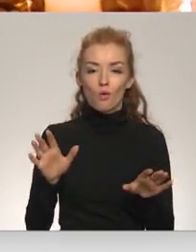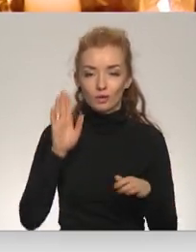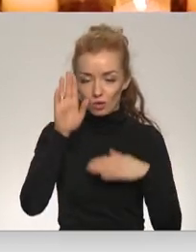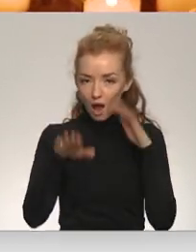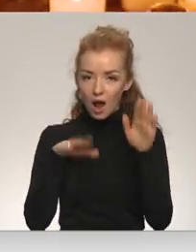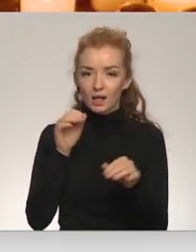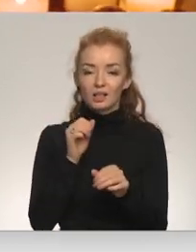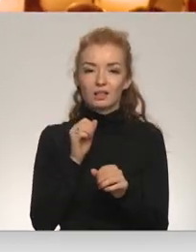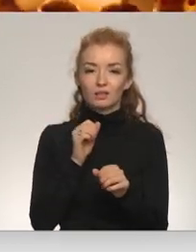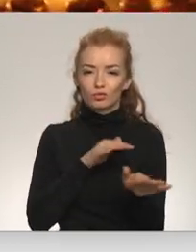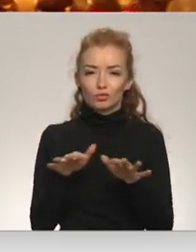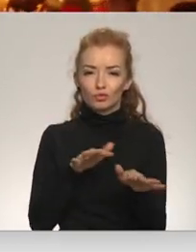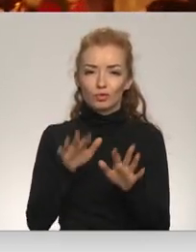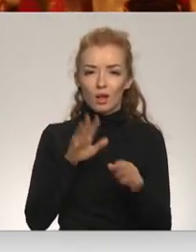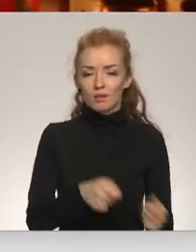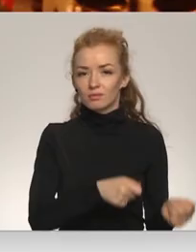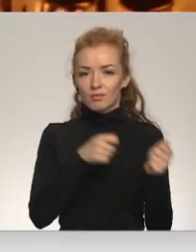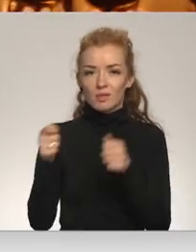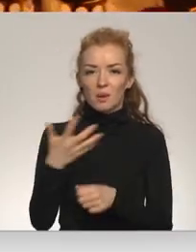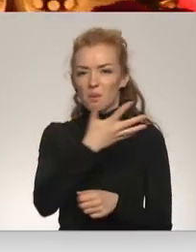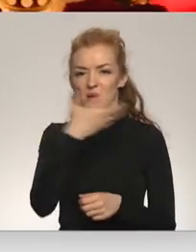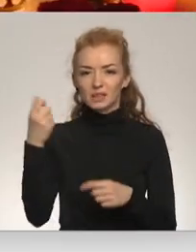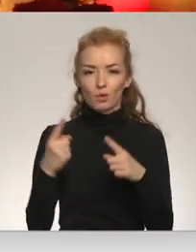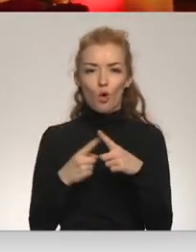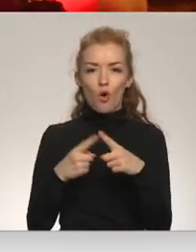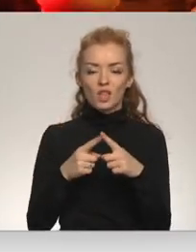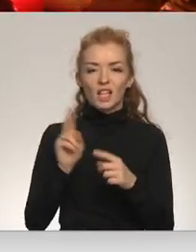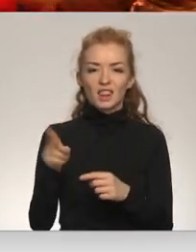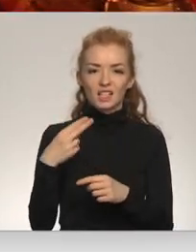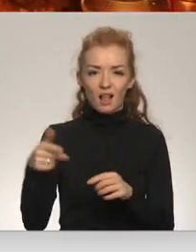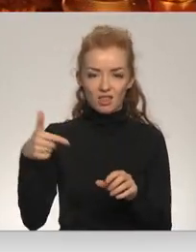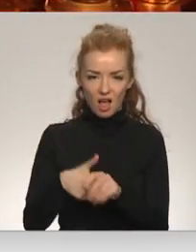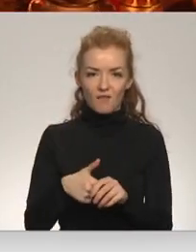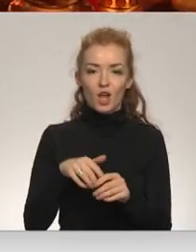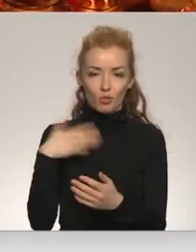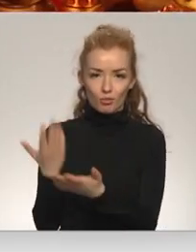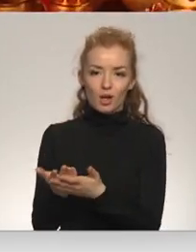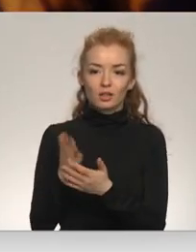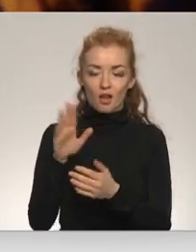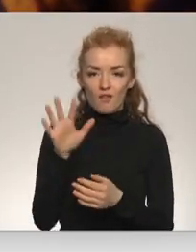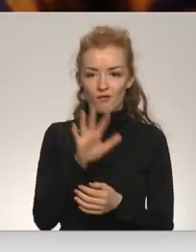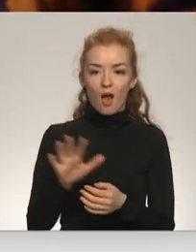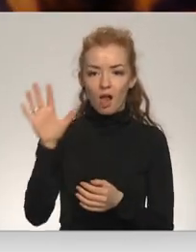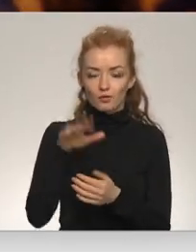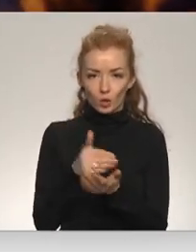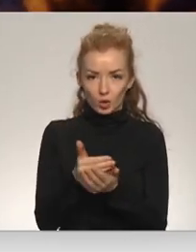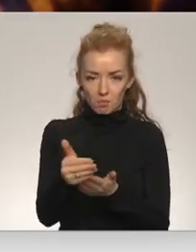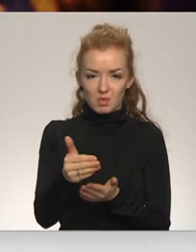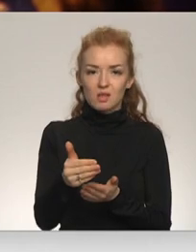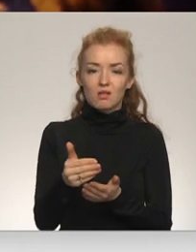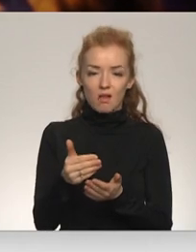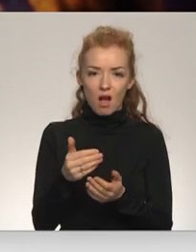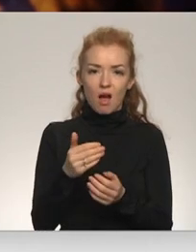lai nogādāt 500 tonnas dīzeļdegvielas, kas ir nepieciešams, lai vispār valsts funkcionētu, gan